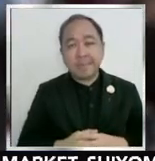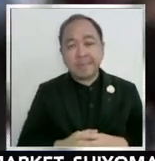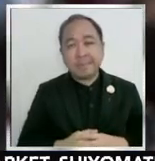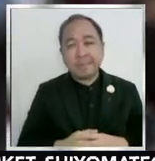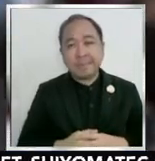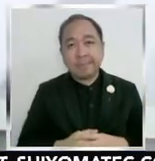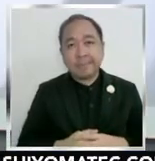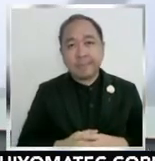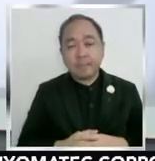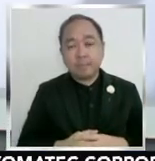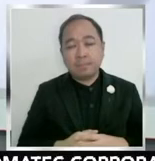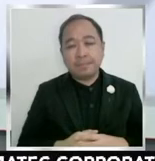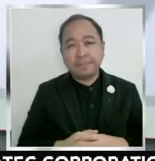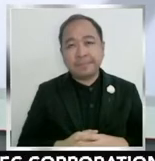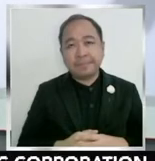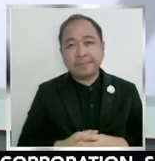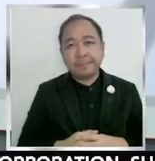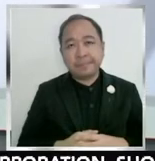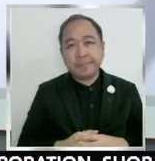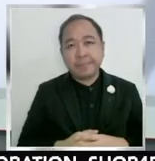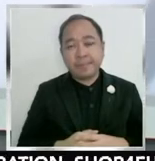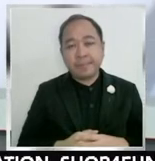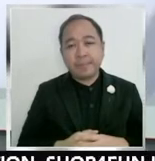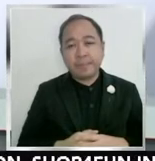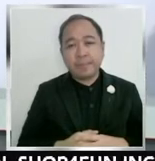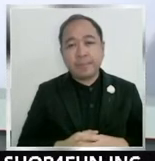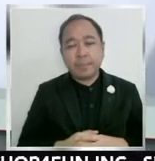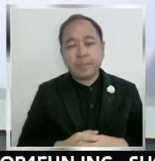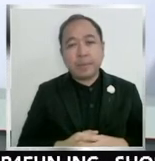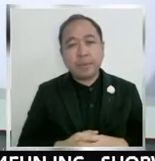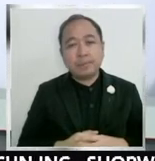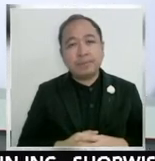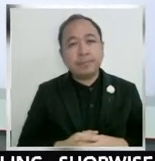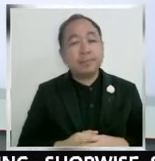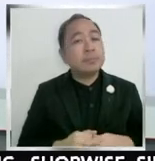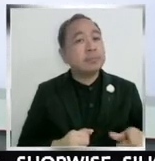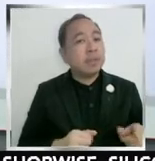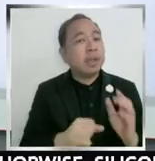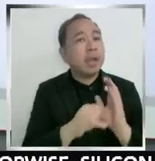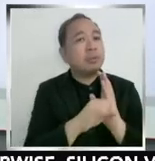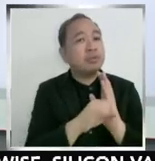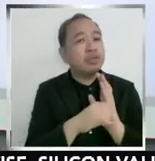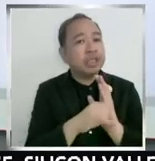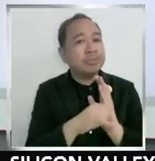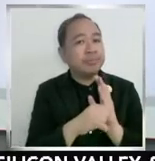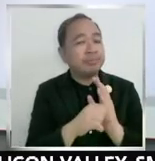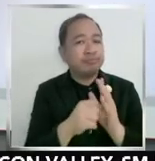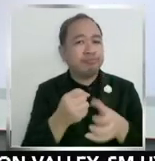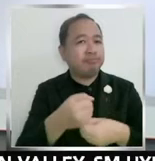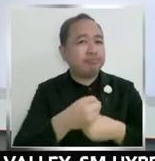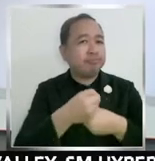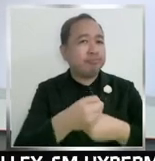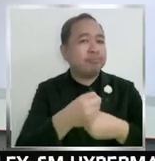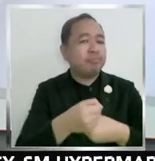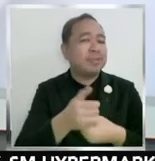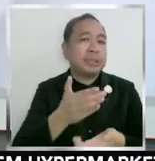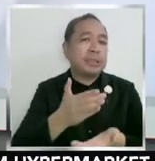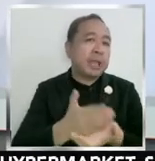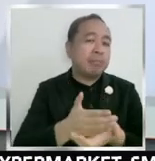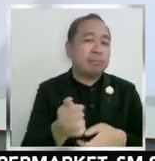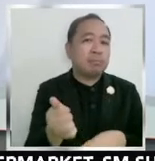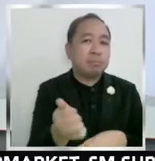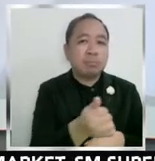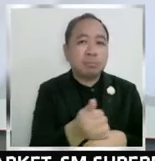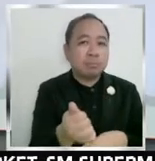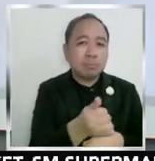24 Oras. Kaugnay ng tigil pasada sa Lunes, tiniyak ng mga kooperatiba ng mga